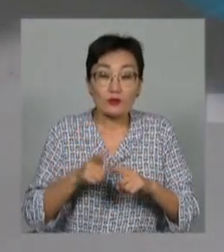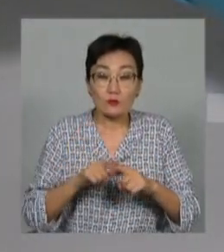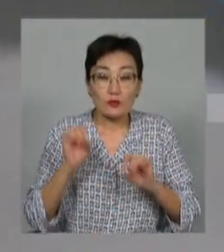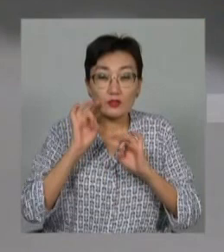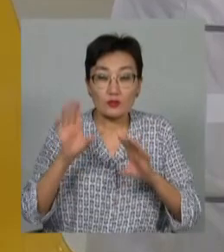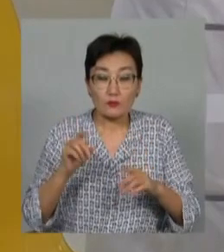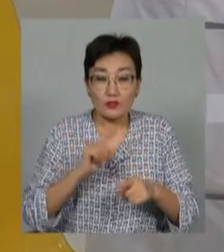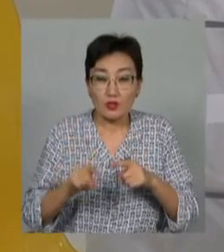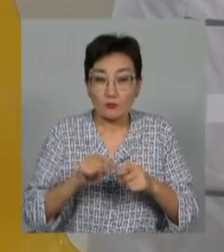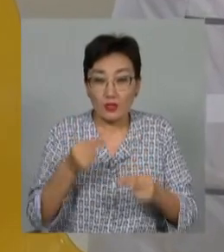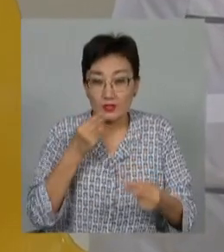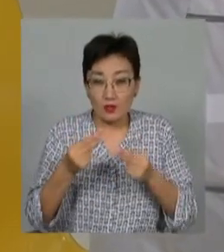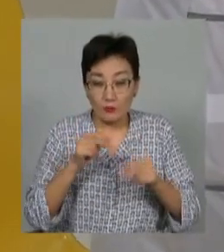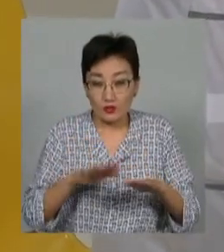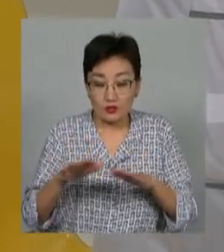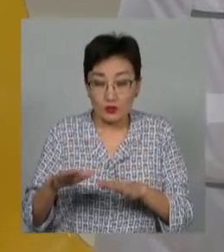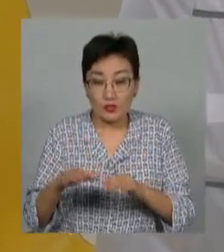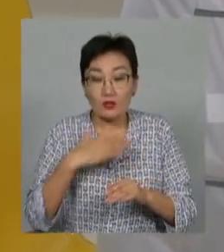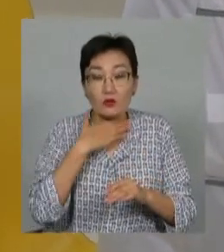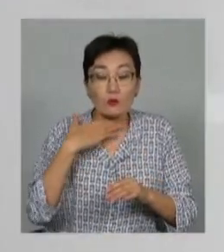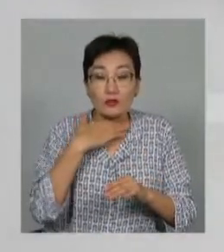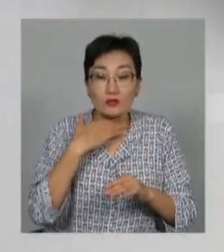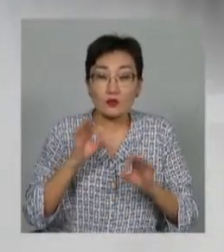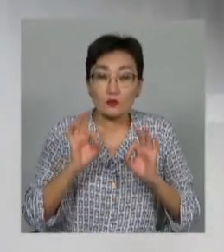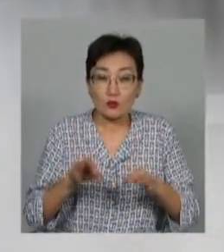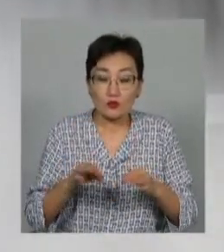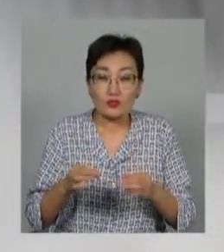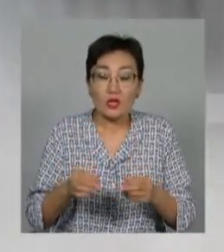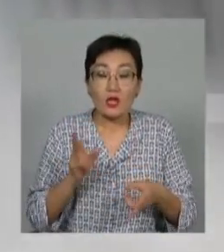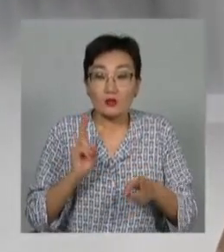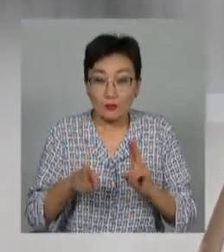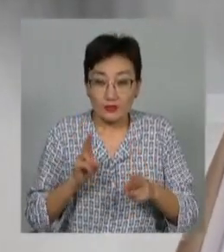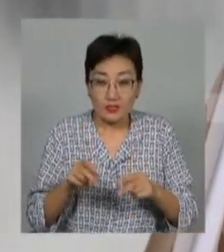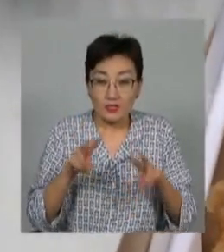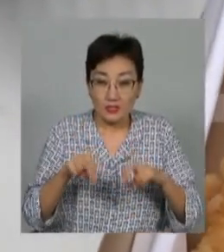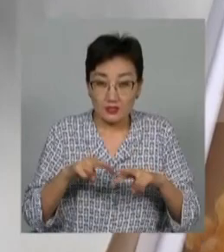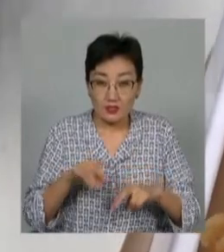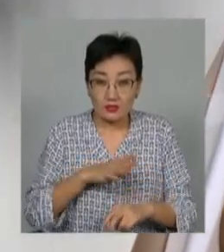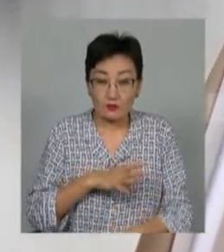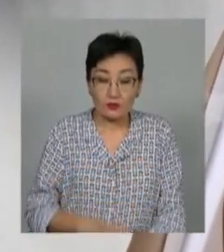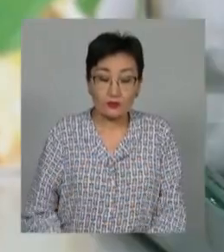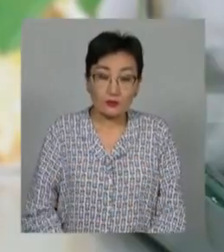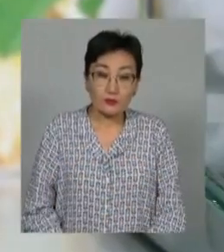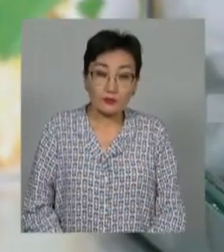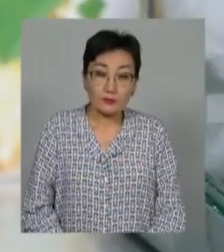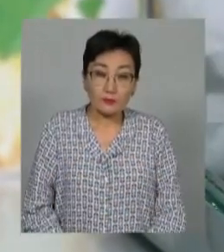танымал жылдам тамақтану орындарындағы ет өнімдерінің дұрыс піскені тексерілді.